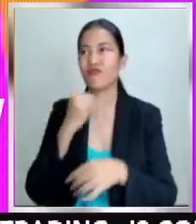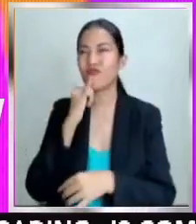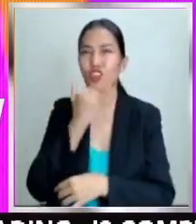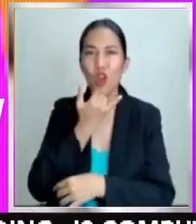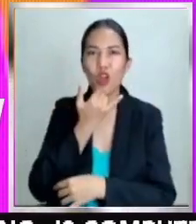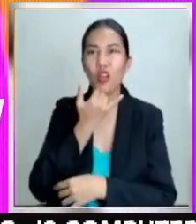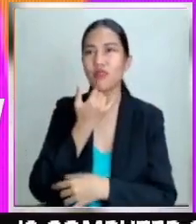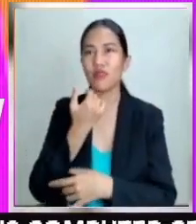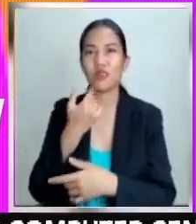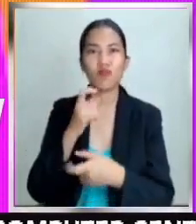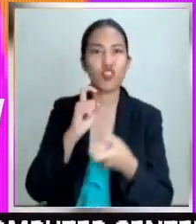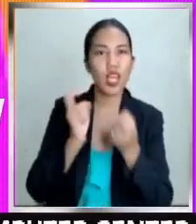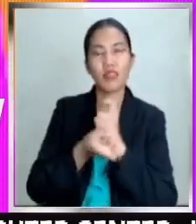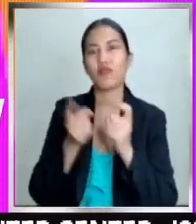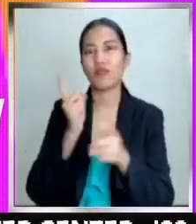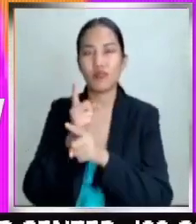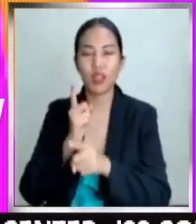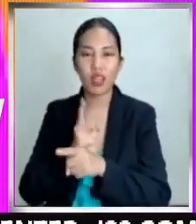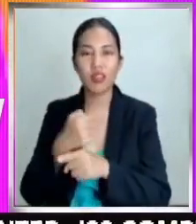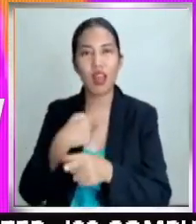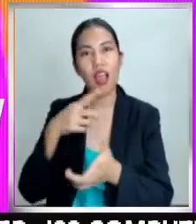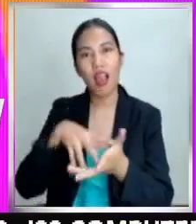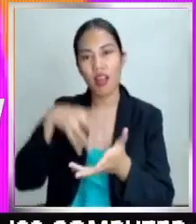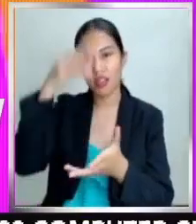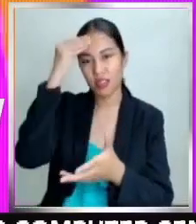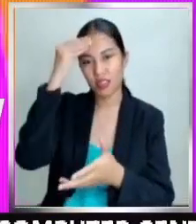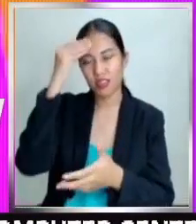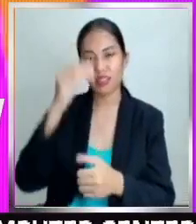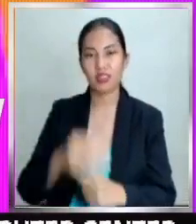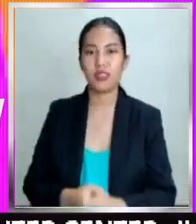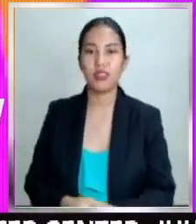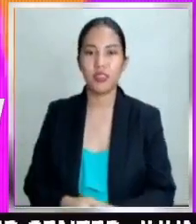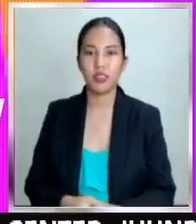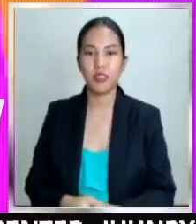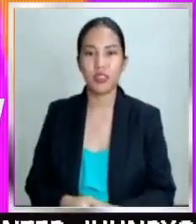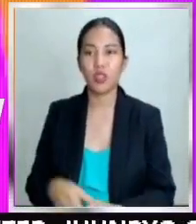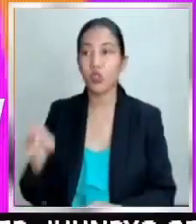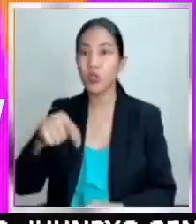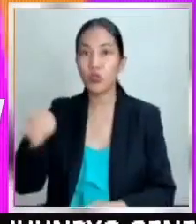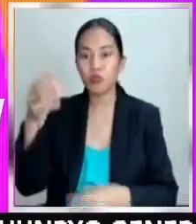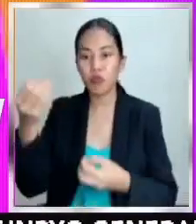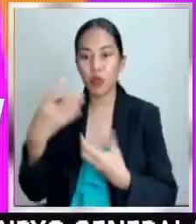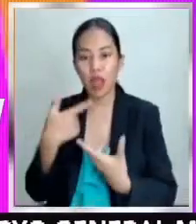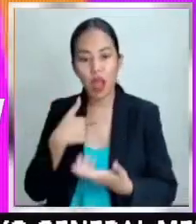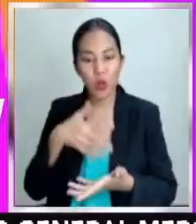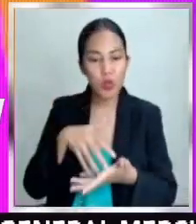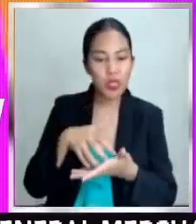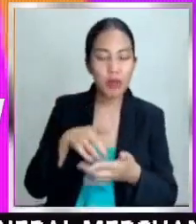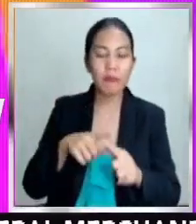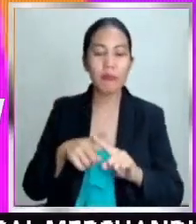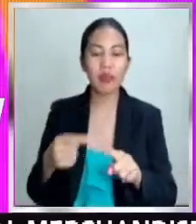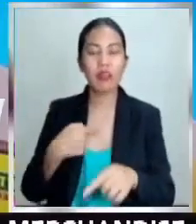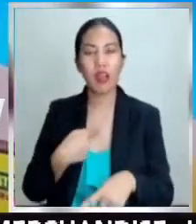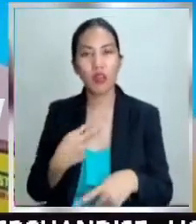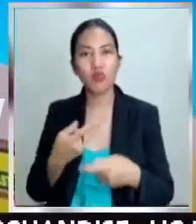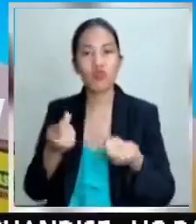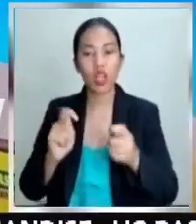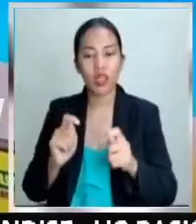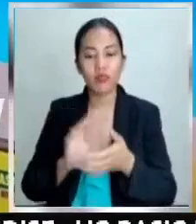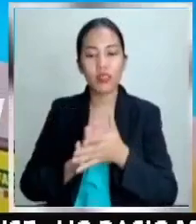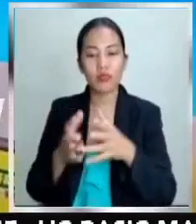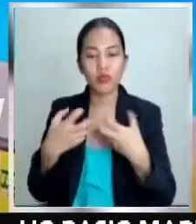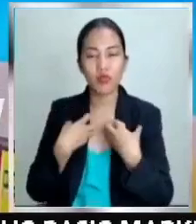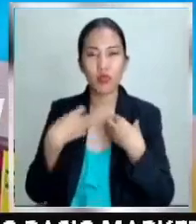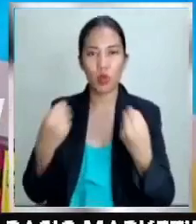ko. Kayo nagsasabi kung saan ako mahina, kaya pinapalakas ko. Kaya pinapalakas nyo ang isang Budol. Hindi rin